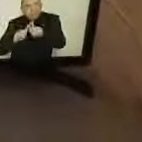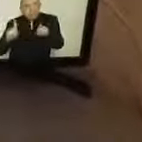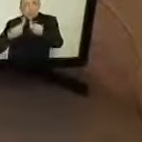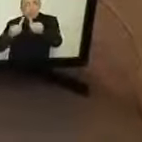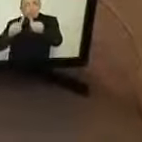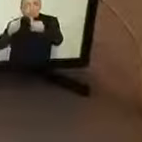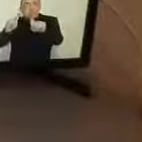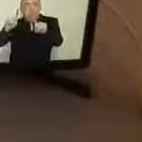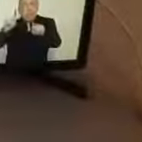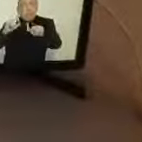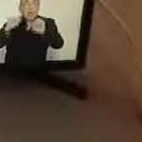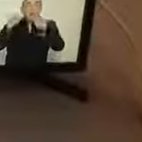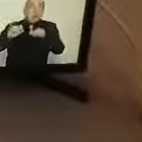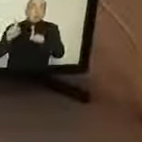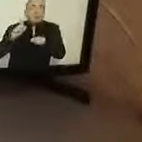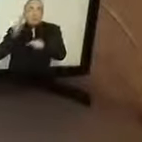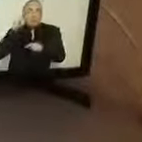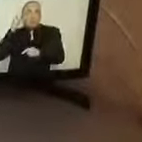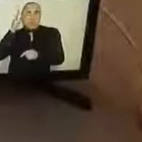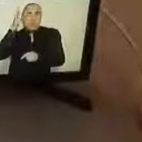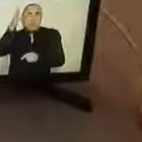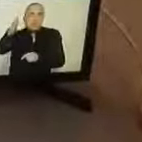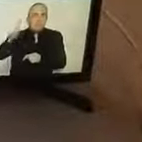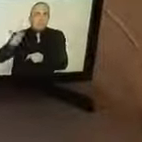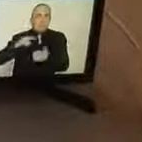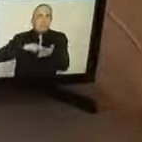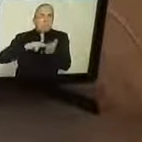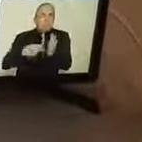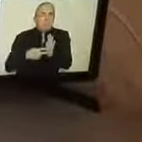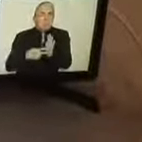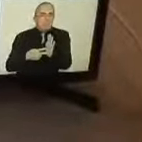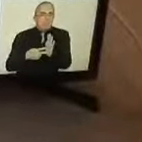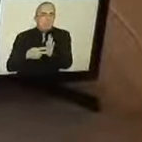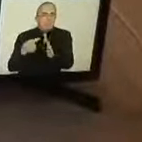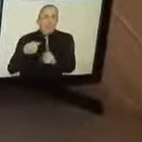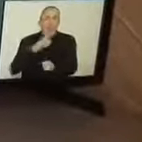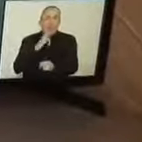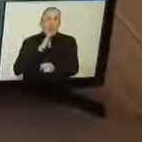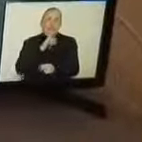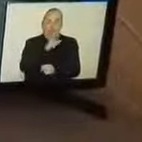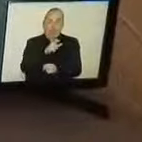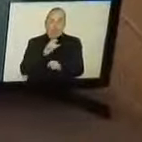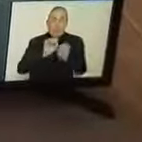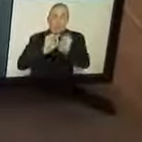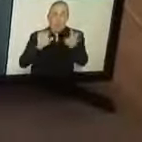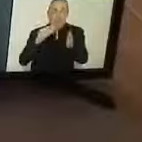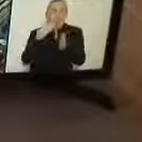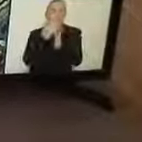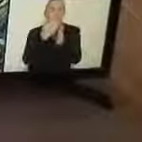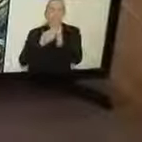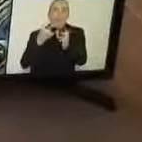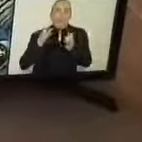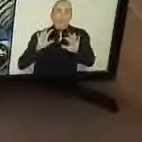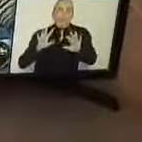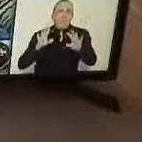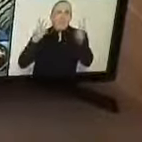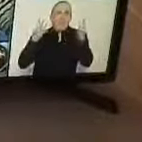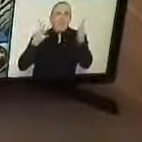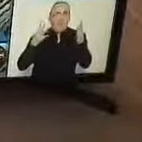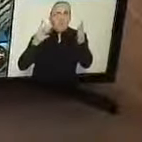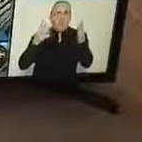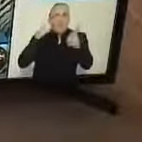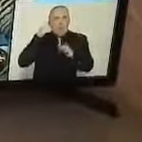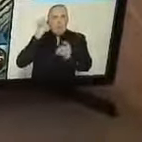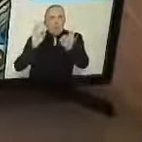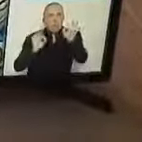іншу. Можливо, якусь стратегію будемо зробити. Тому що, як Катерина Олексіївна вже зазначила, програма не випадково розрахована